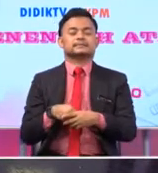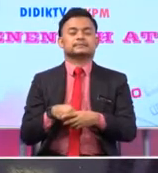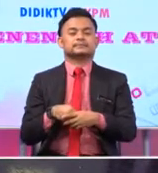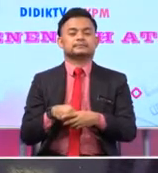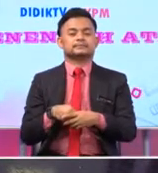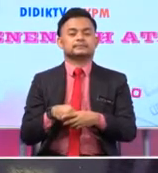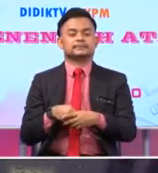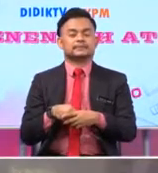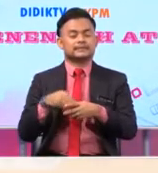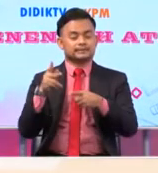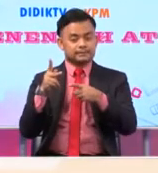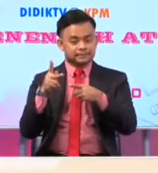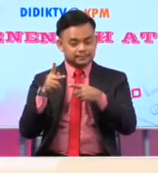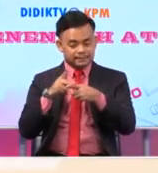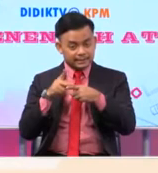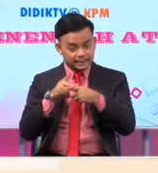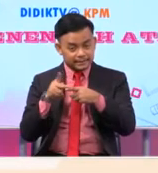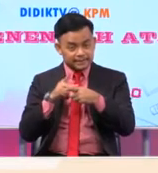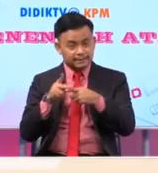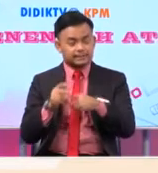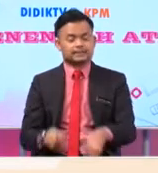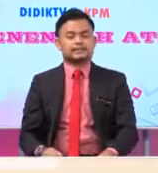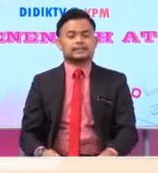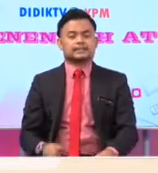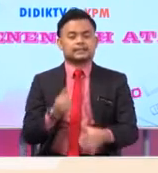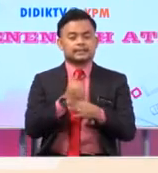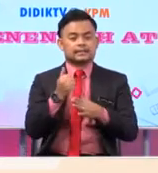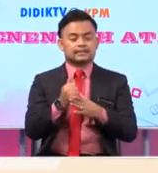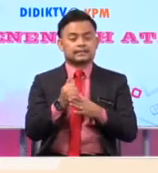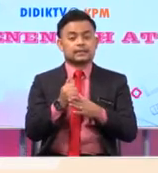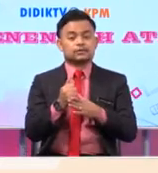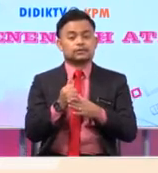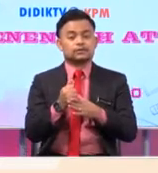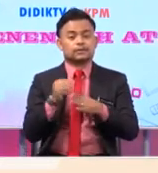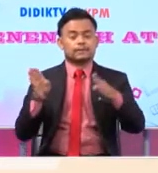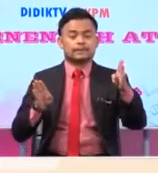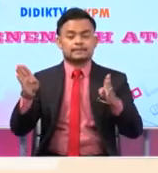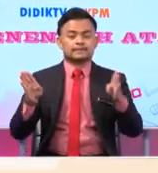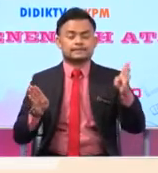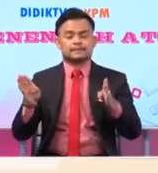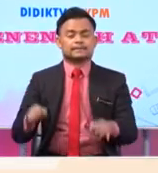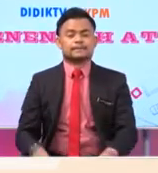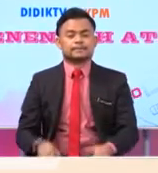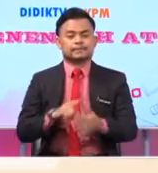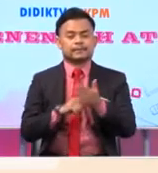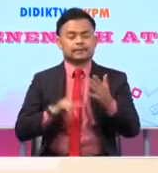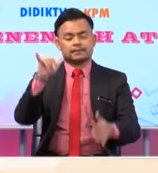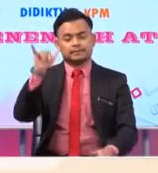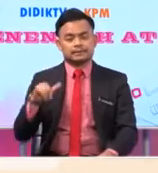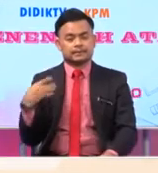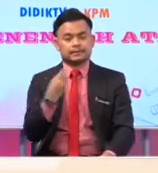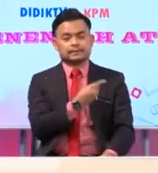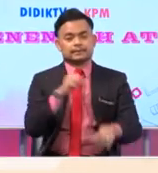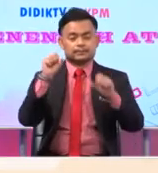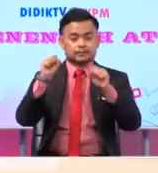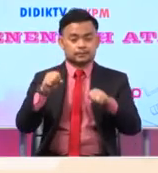dalam pengangkutan awam Mama cantik ataupun basah Kalau kita nampak situasi macam Niken oke apa ya Mira beliau nampak mengira